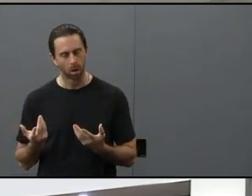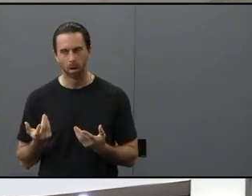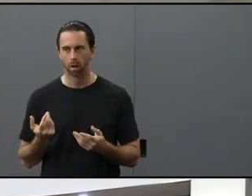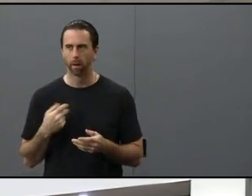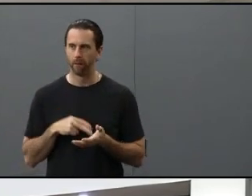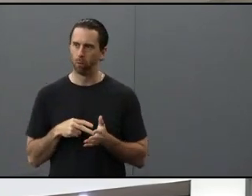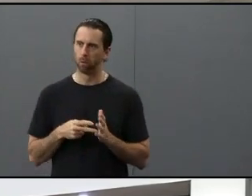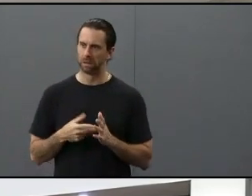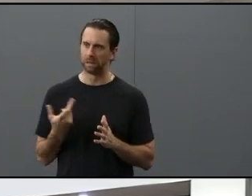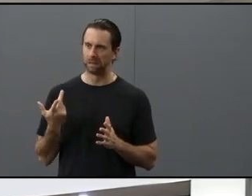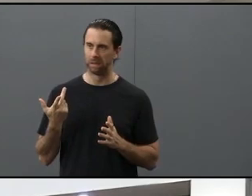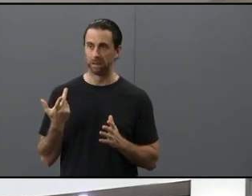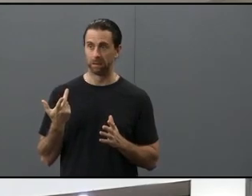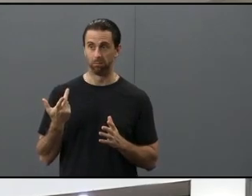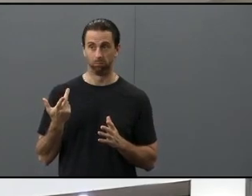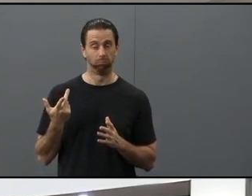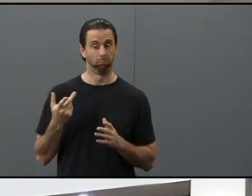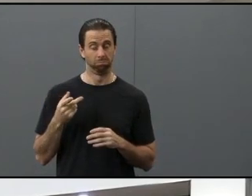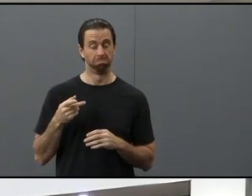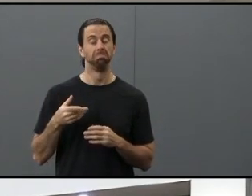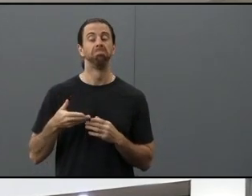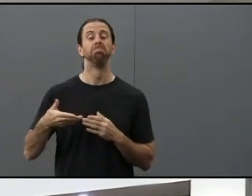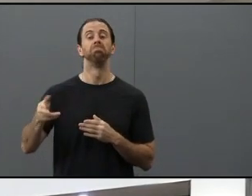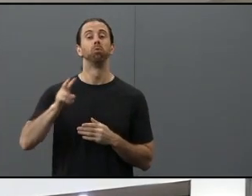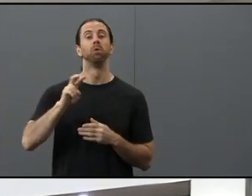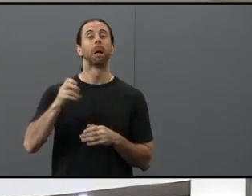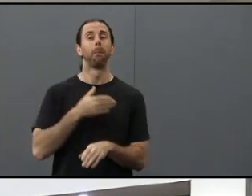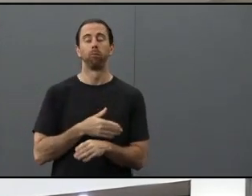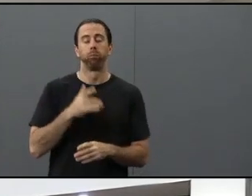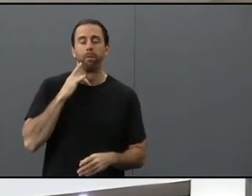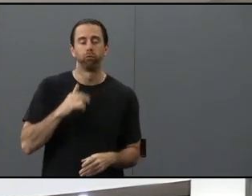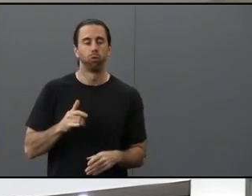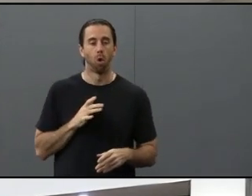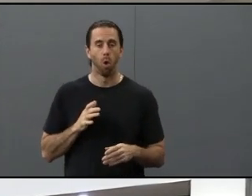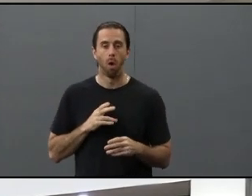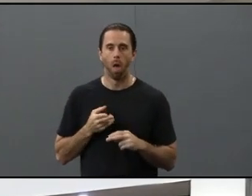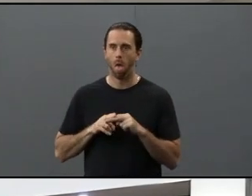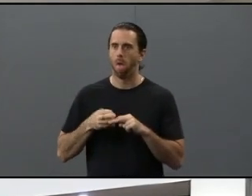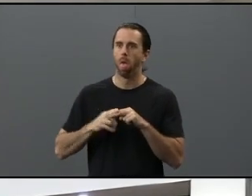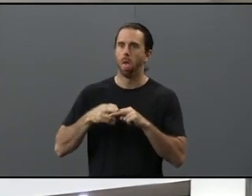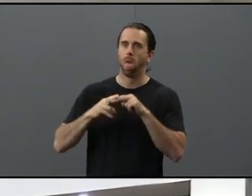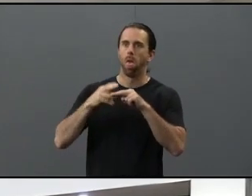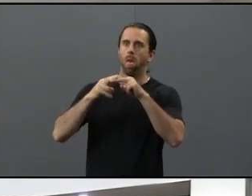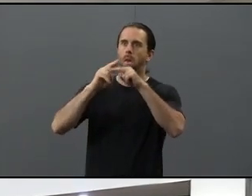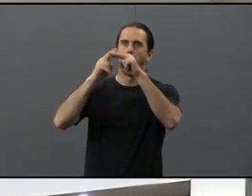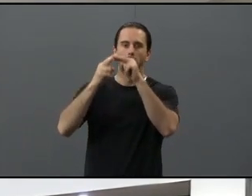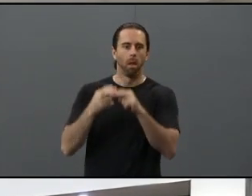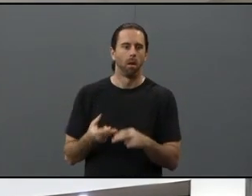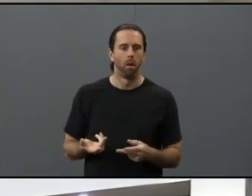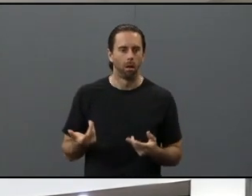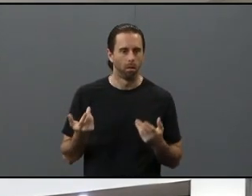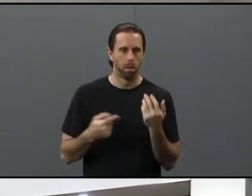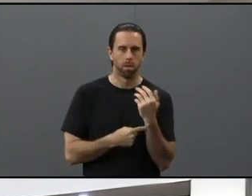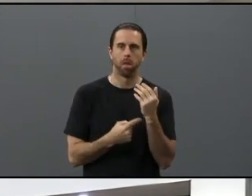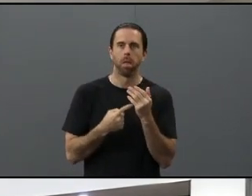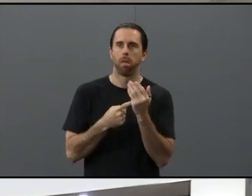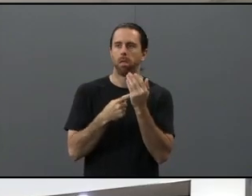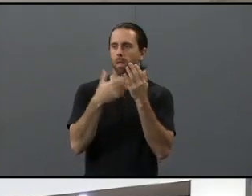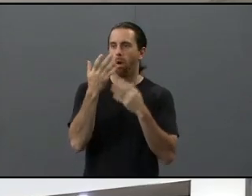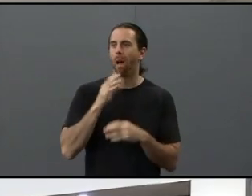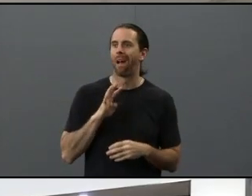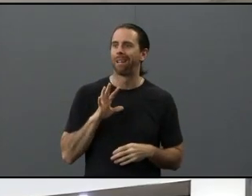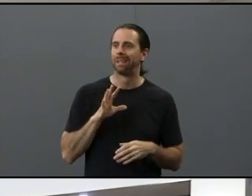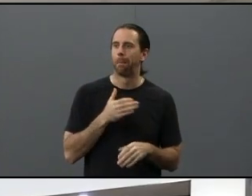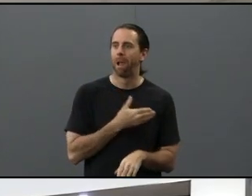présume que on va être audessus de 200 millions j'ai jamais vu ça on a des excédents comme jamais des 8 des 9 des 10 millions 45